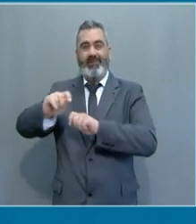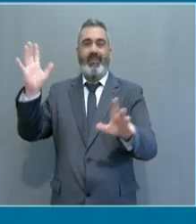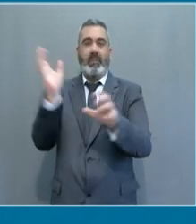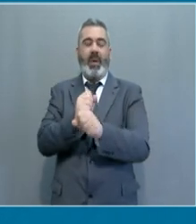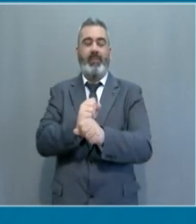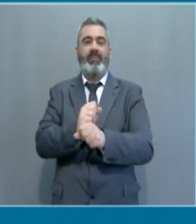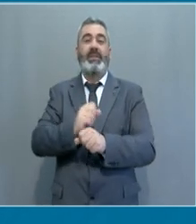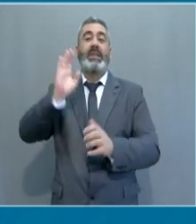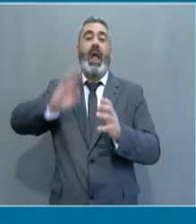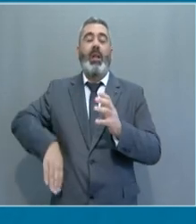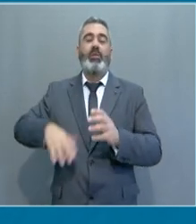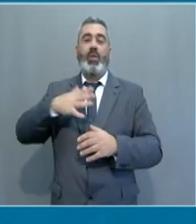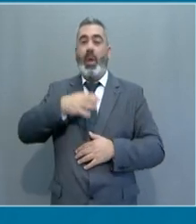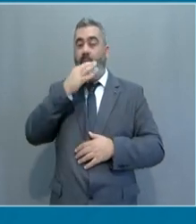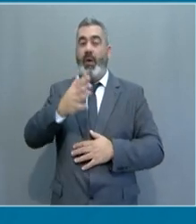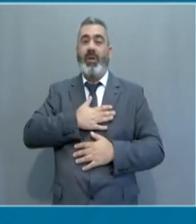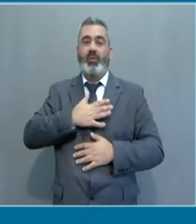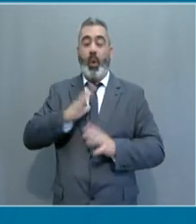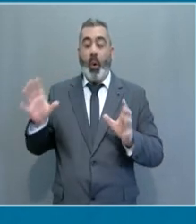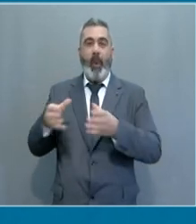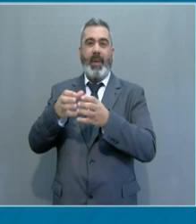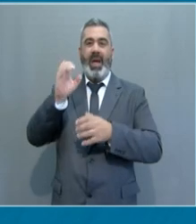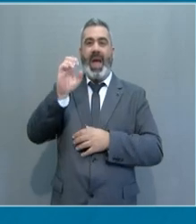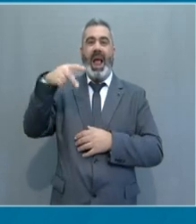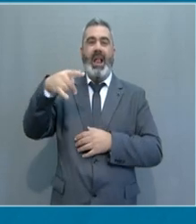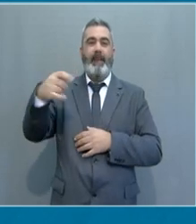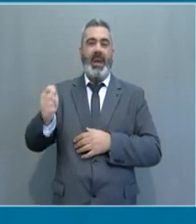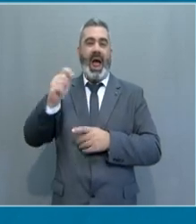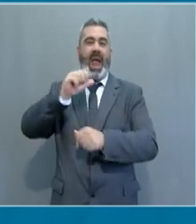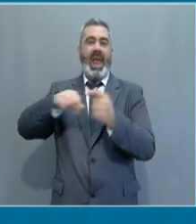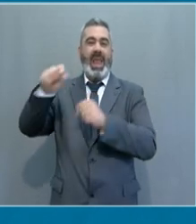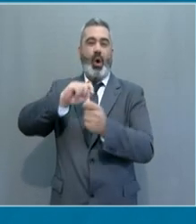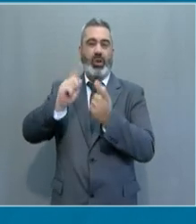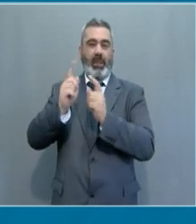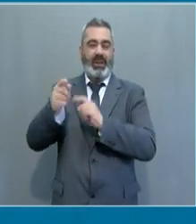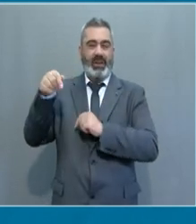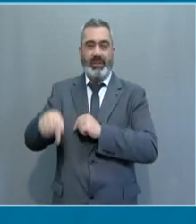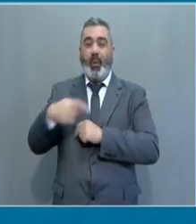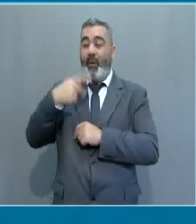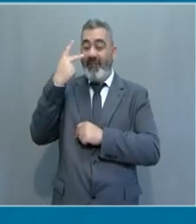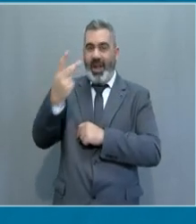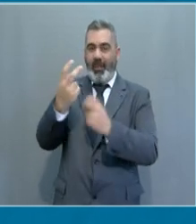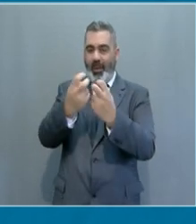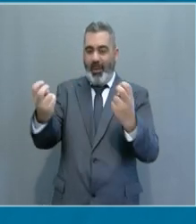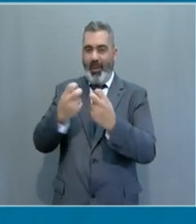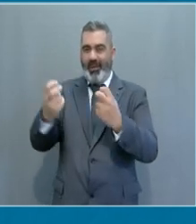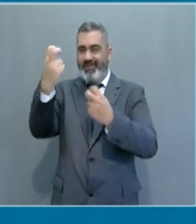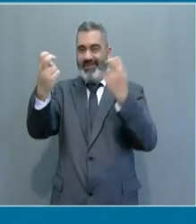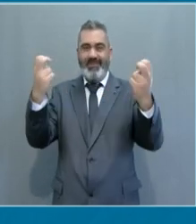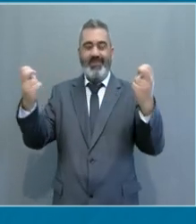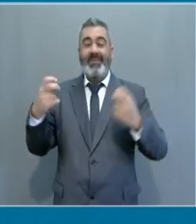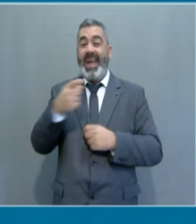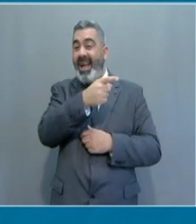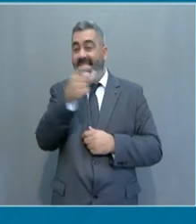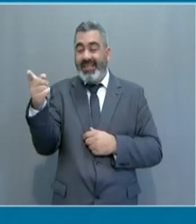Και τέλος, ευχαριστώ την υπέροχη ομάδα της ΕΛΠΕ Ανανεώσιμες. Είναι εδώ σήμερα, τους βλέπω στο ακροατήριο, γιατί χάρη